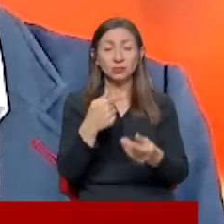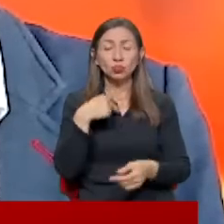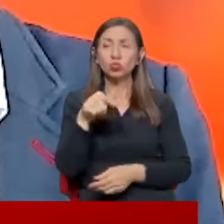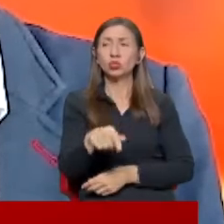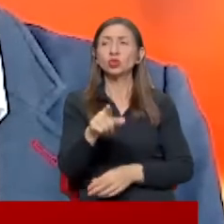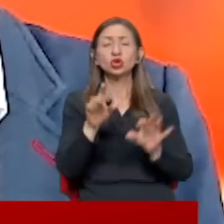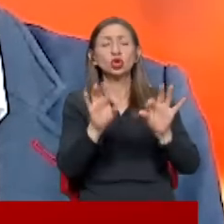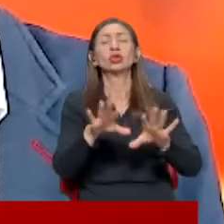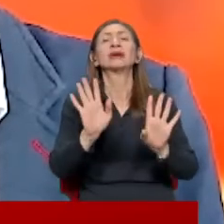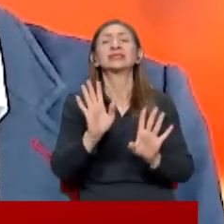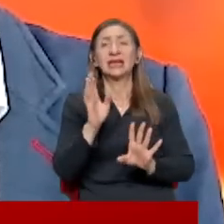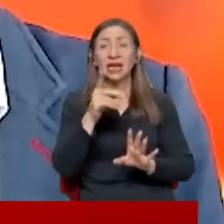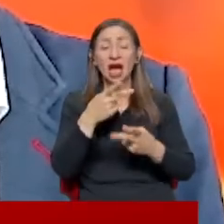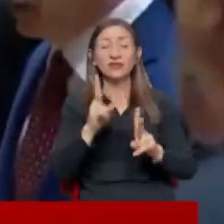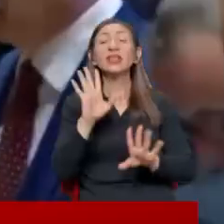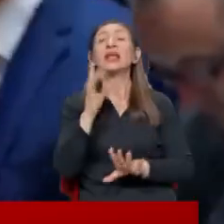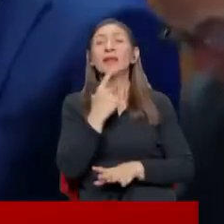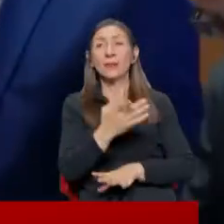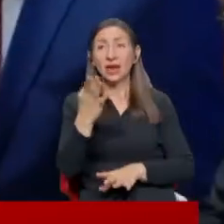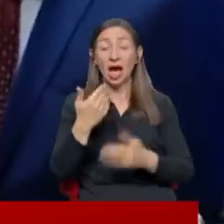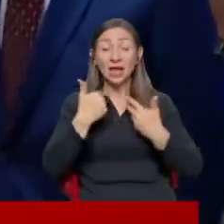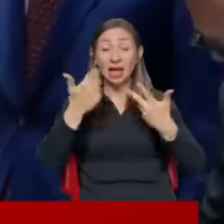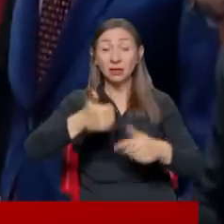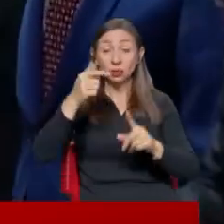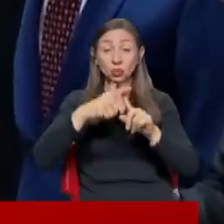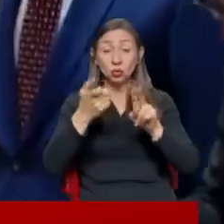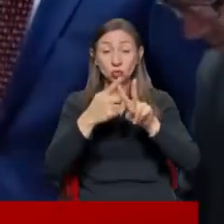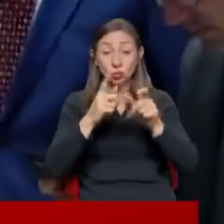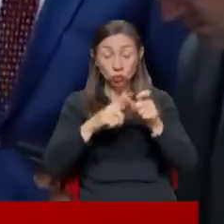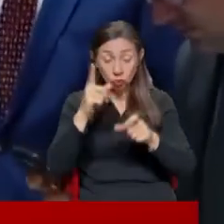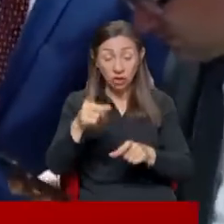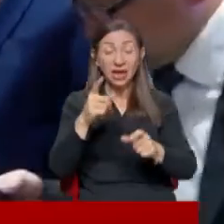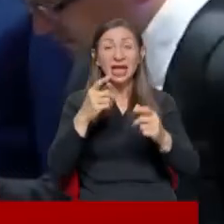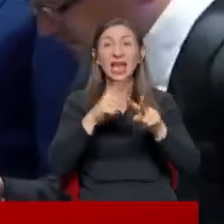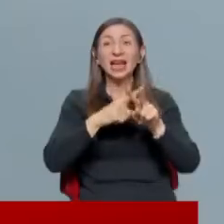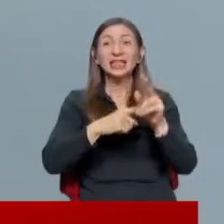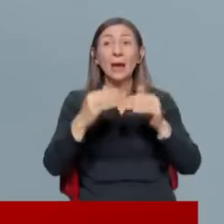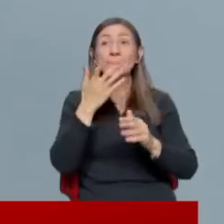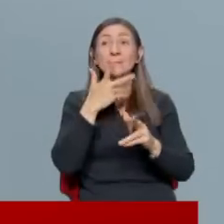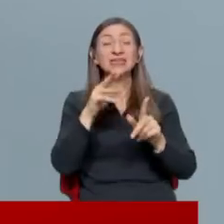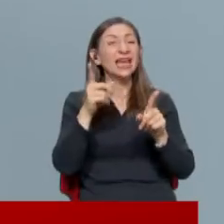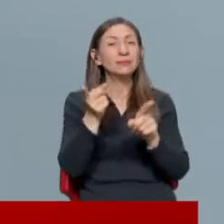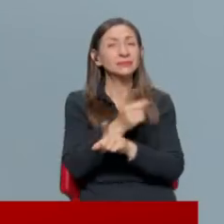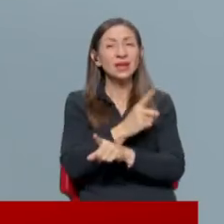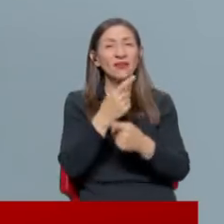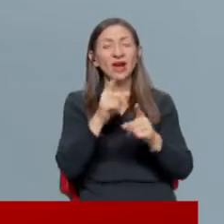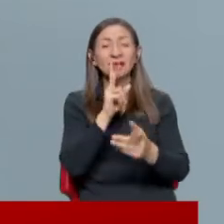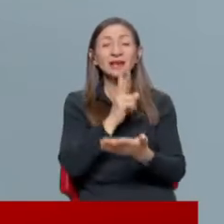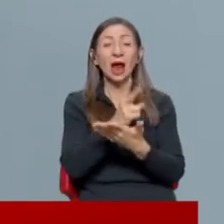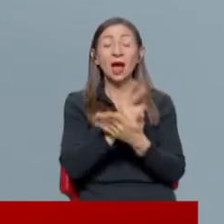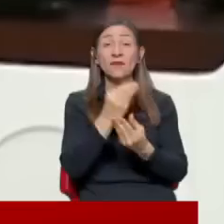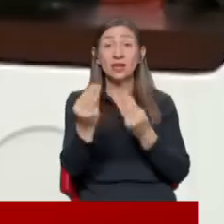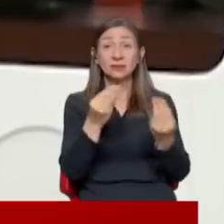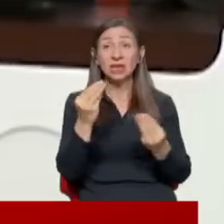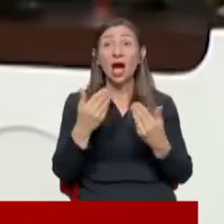budur. Bu dokunulmazlığa girmez. Tahliye etmeyin demek. Adalet Bakanı Tunç, Yargıtay'daki konuşmasında benzer olaylara farklı kararlar